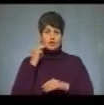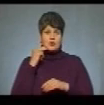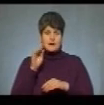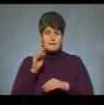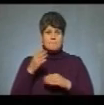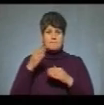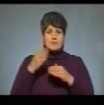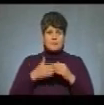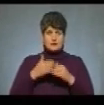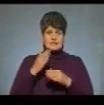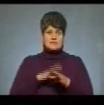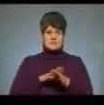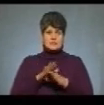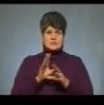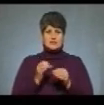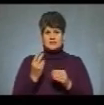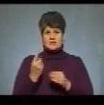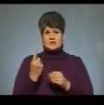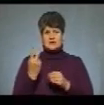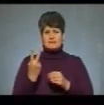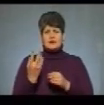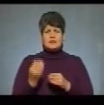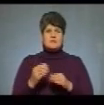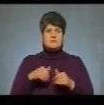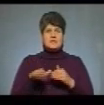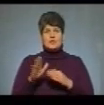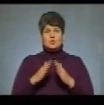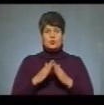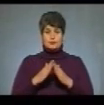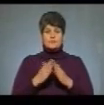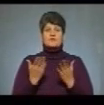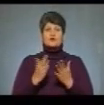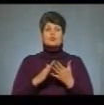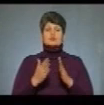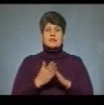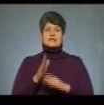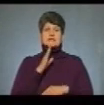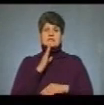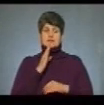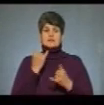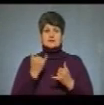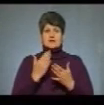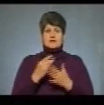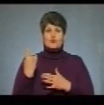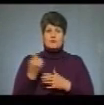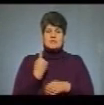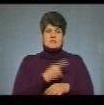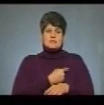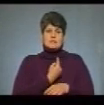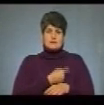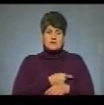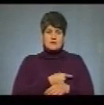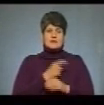барабанна перепонка ціла. Ще день-два він піде додому. В якому стані дівчина, яка перебуває в обласній університетській